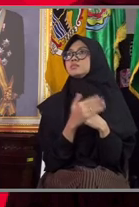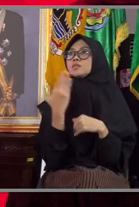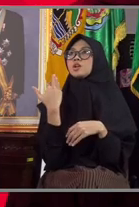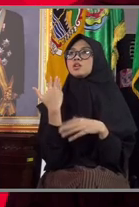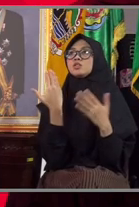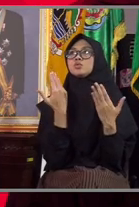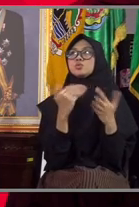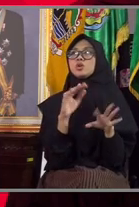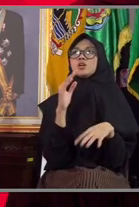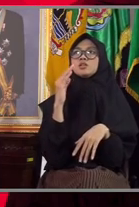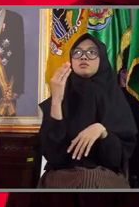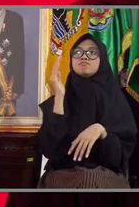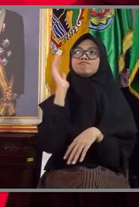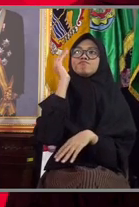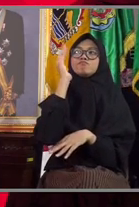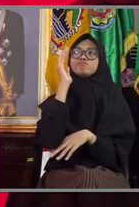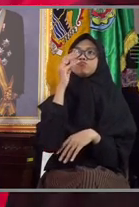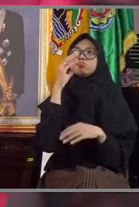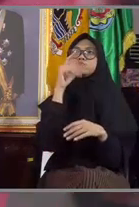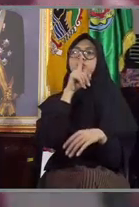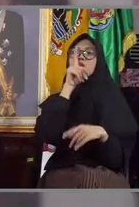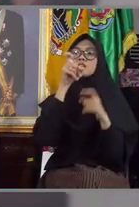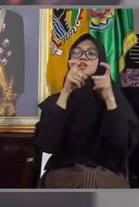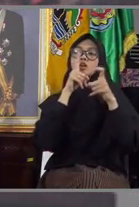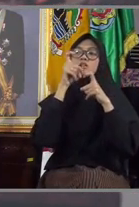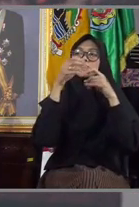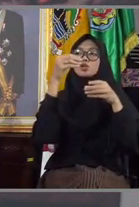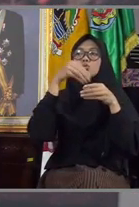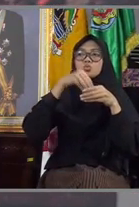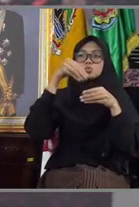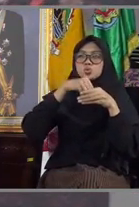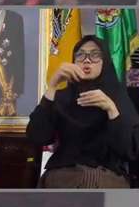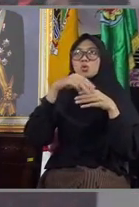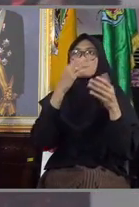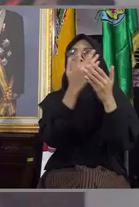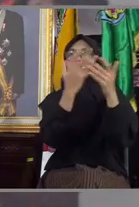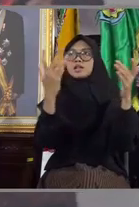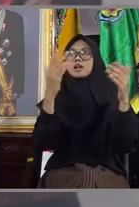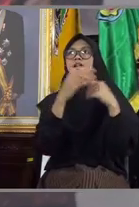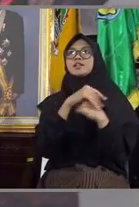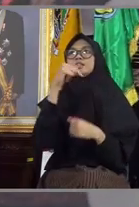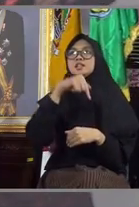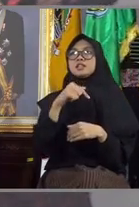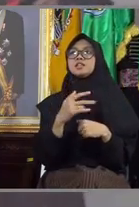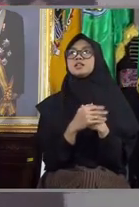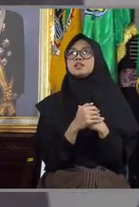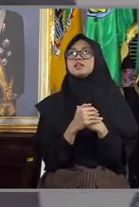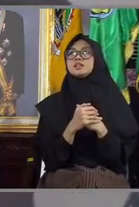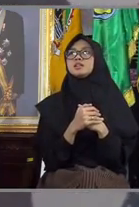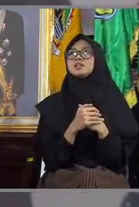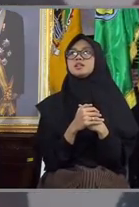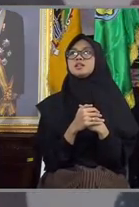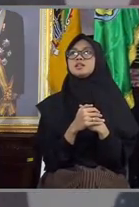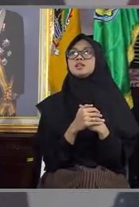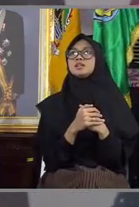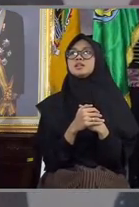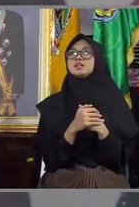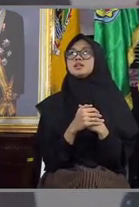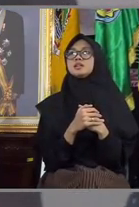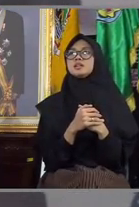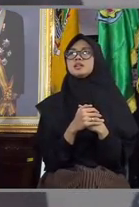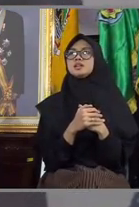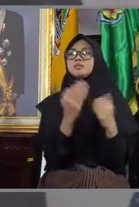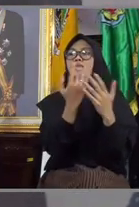kita sudah mendengar aspirasi ataupun pertanyaan maupun usulan begitu dari masyarakat. Kali ini kita mungkin memohon ada... Nanti dulu, siap?